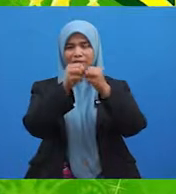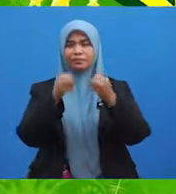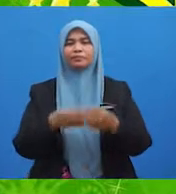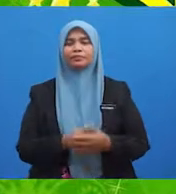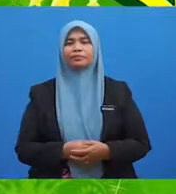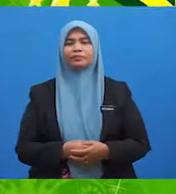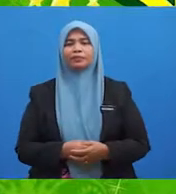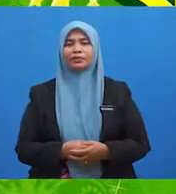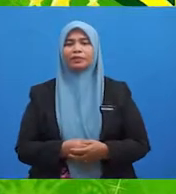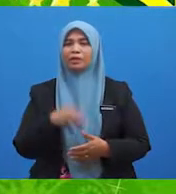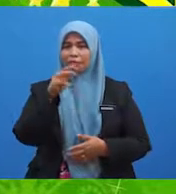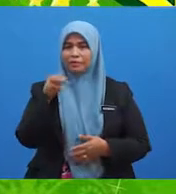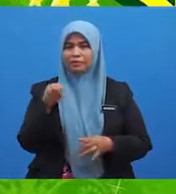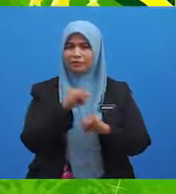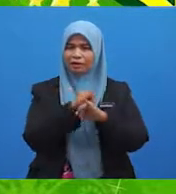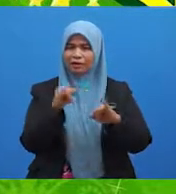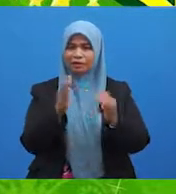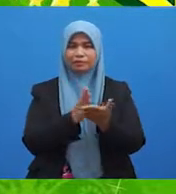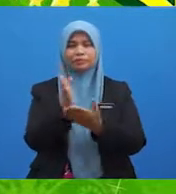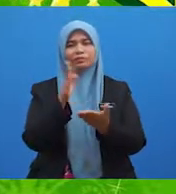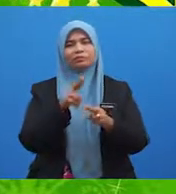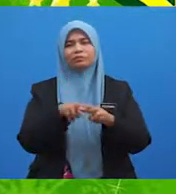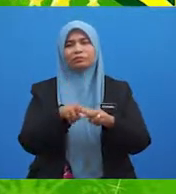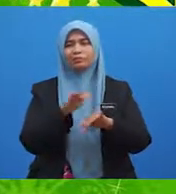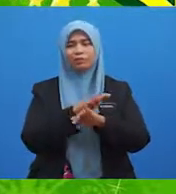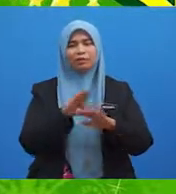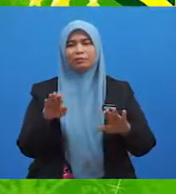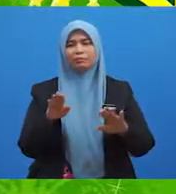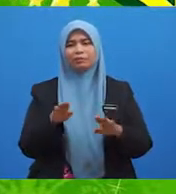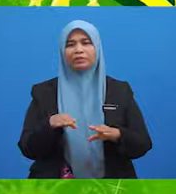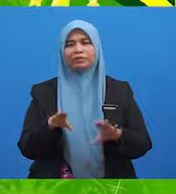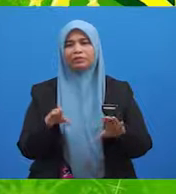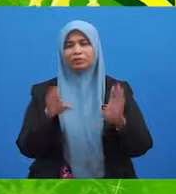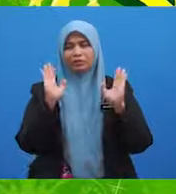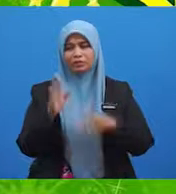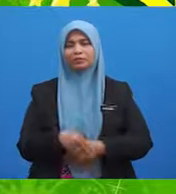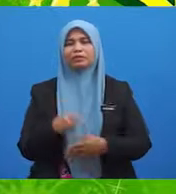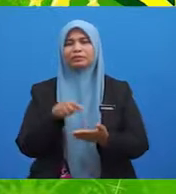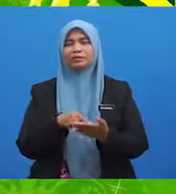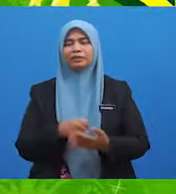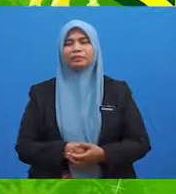Murid-murid, jangan terus duduk tanpa menunaikan solat tersebut.